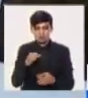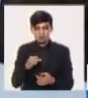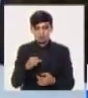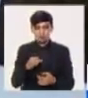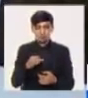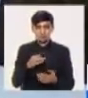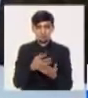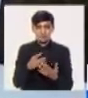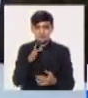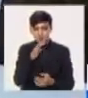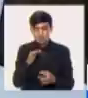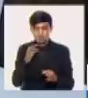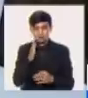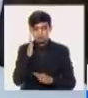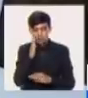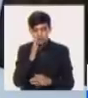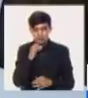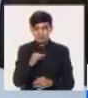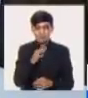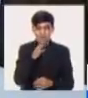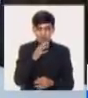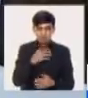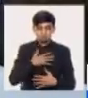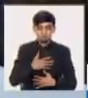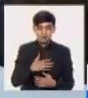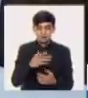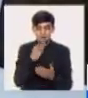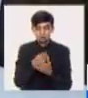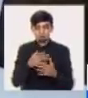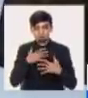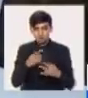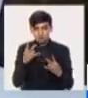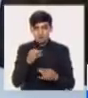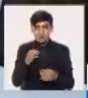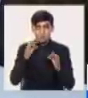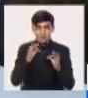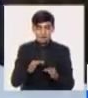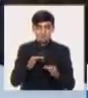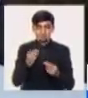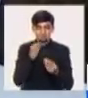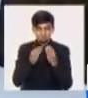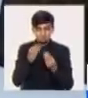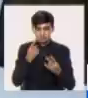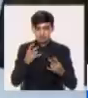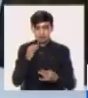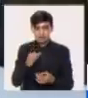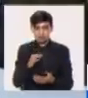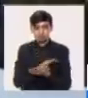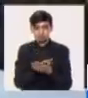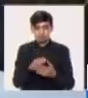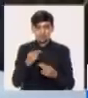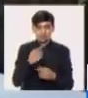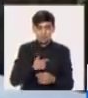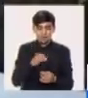асып-саспай, уақытылы ұйықтап, уақытылы демалып, дұрыс тамақтанып, тазалықты,